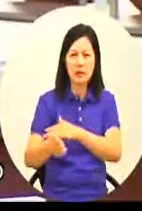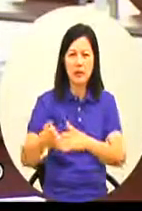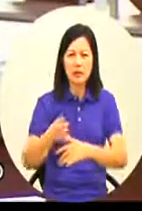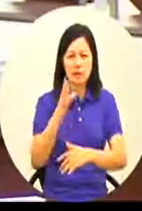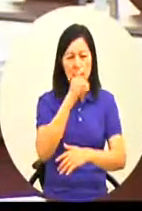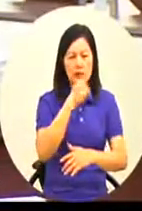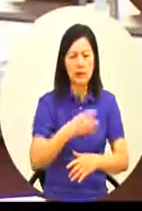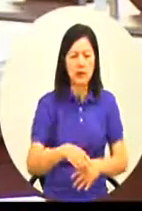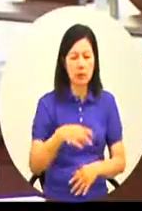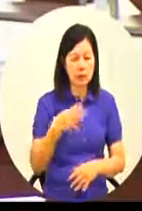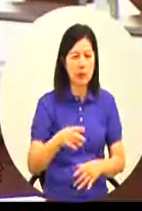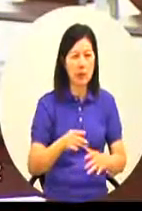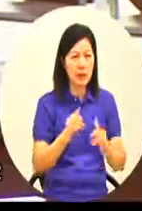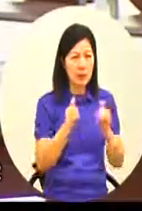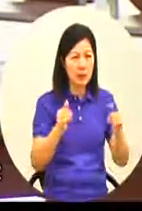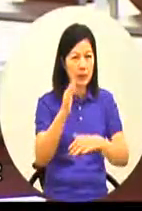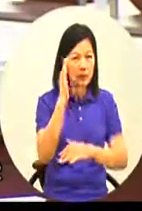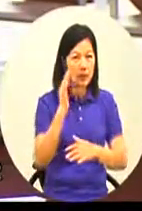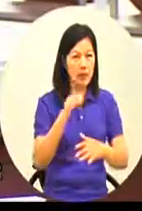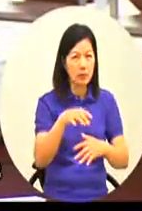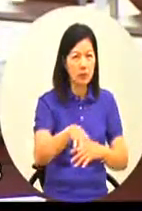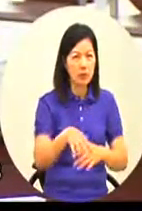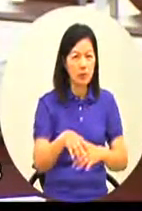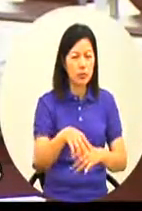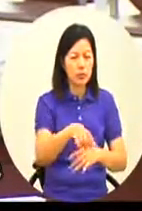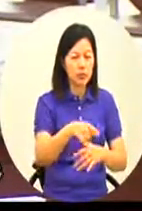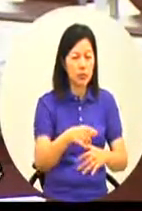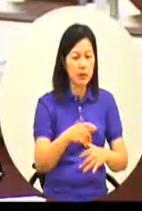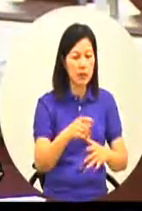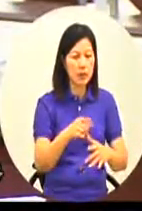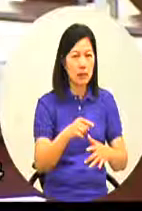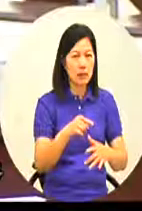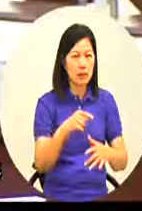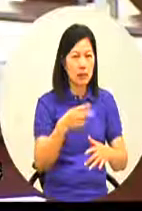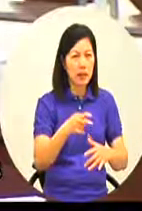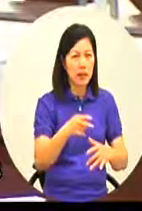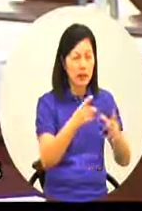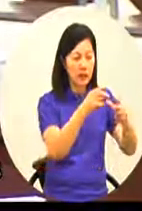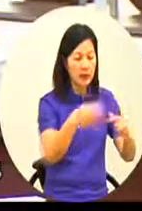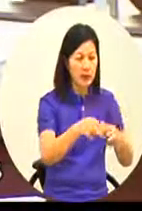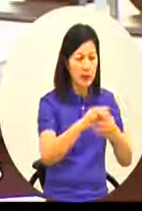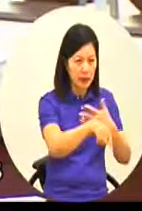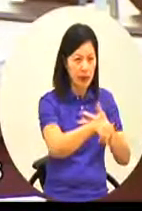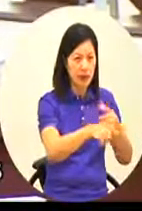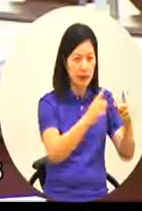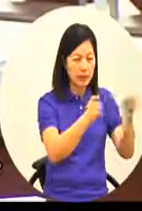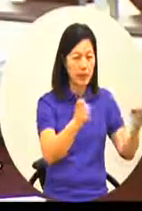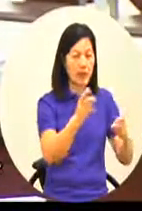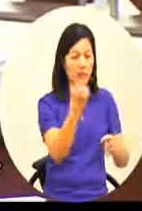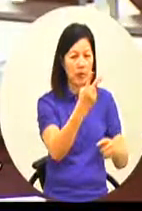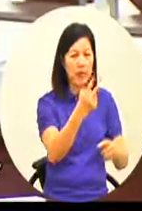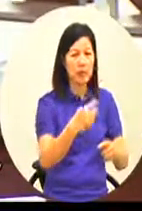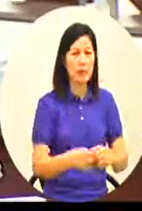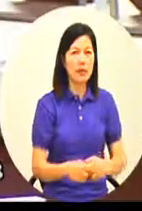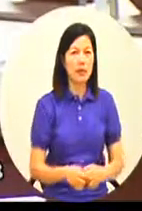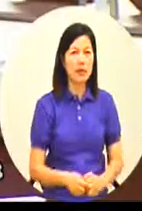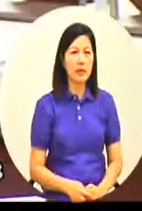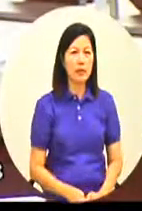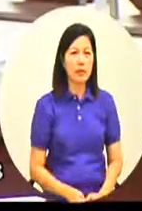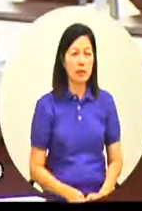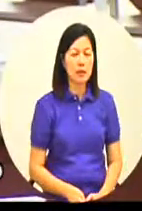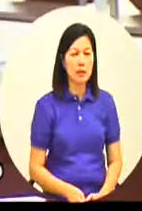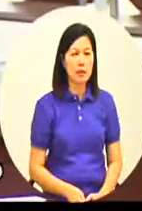嘛？啊管理伊内面有卡拉 OK 嘛？我该讲出什么坦白的啦？遐有两间庙啦，一间新光庙啦，一间基贤堂啦，新堂新明